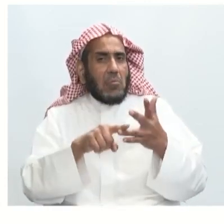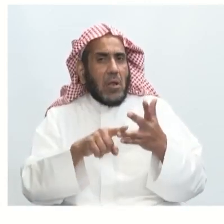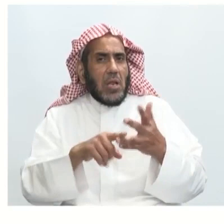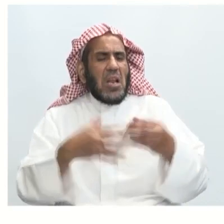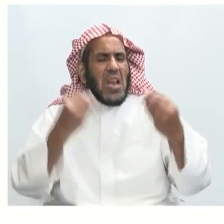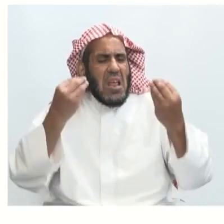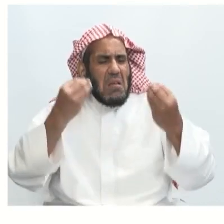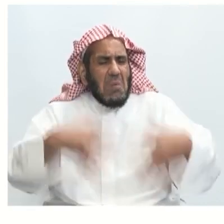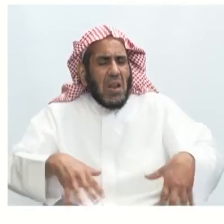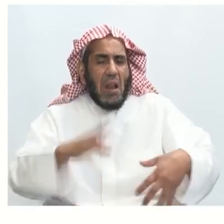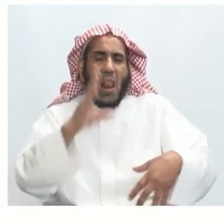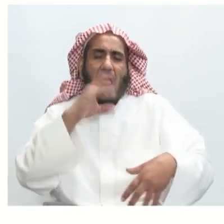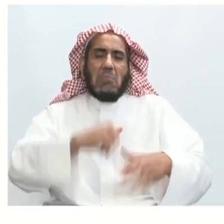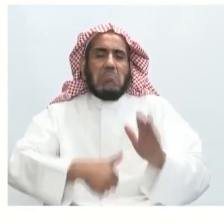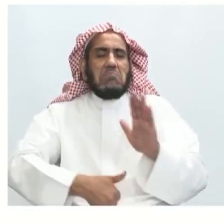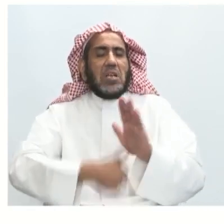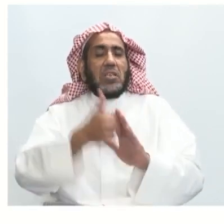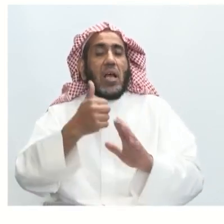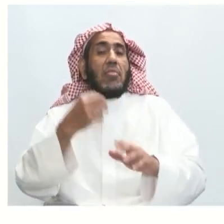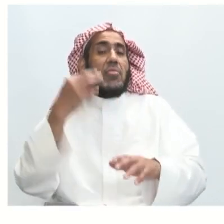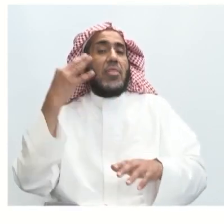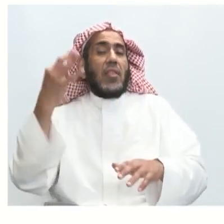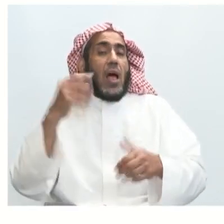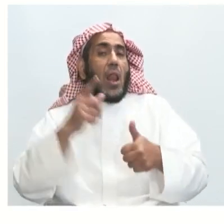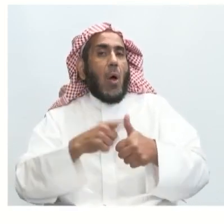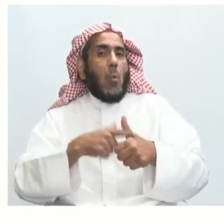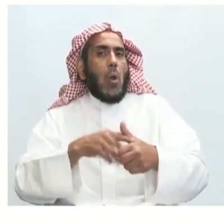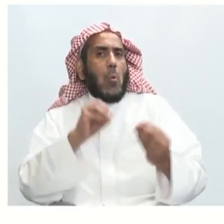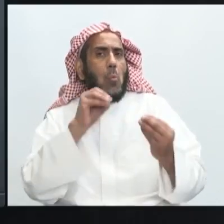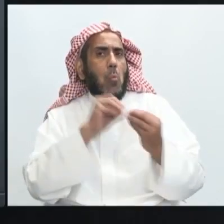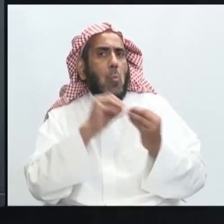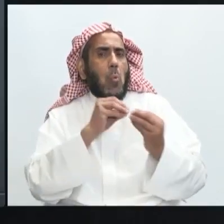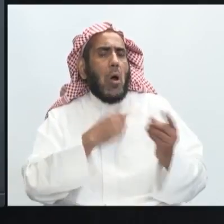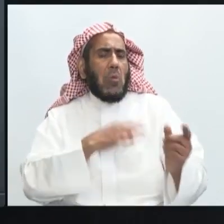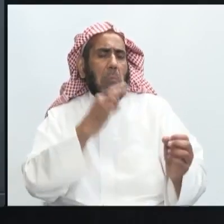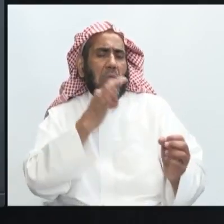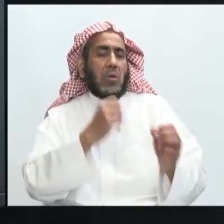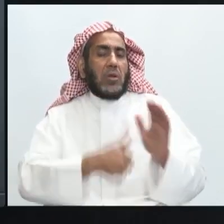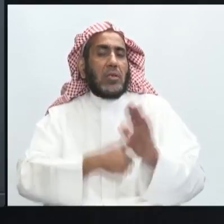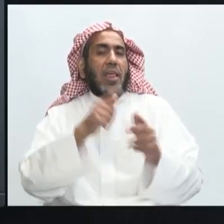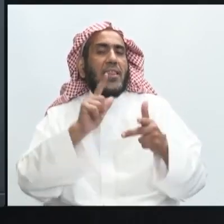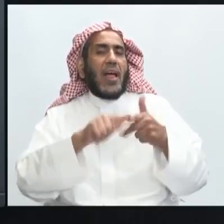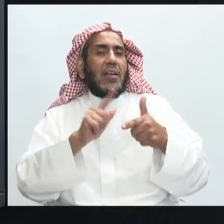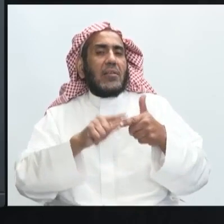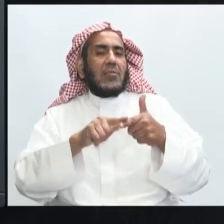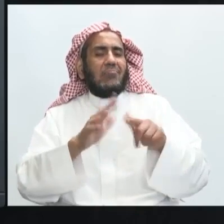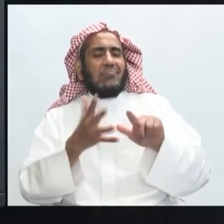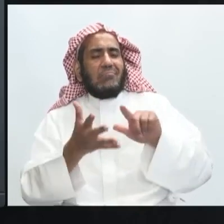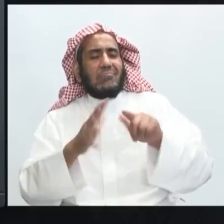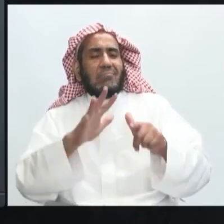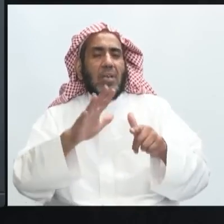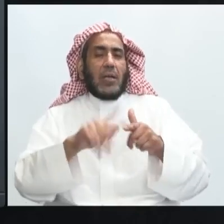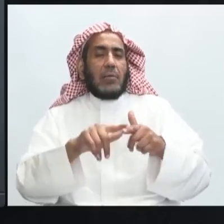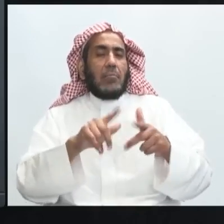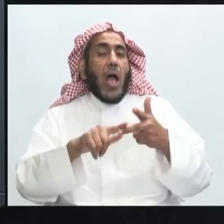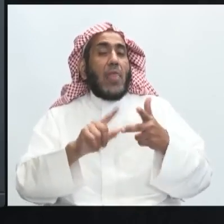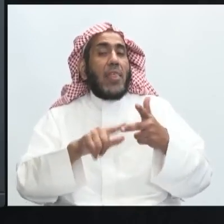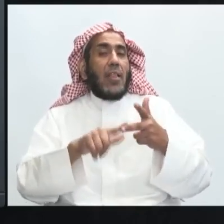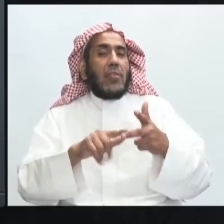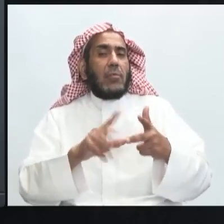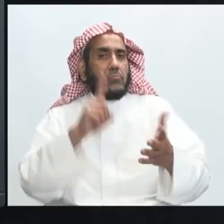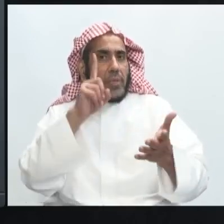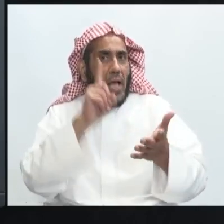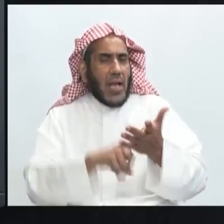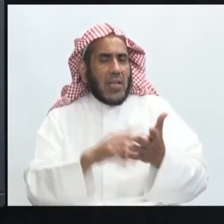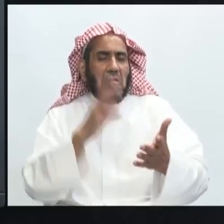لاهماله لم ينجح لاحظ ثلاثه الاول واثق ان ناجح والثاني عنده شك اما الثالث